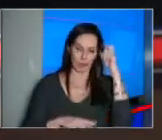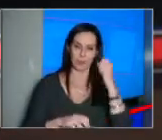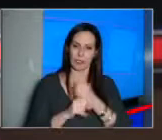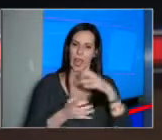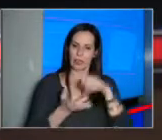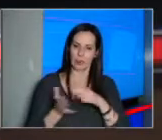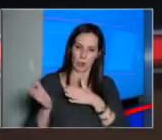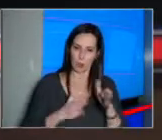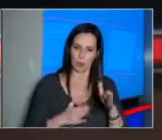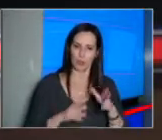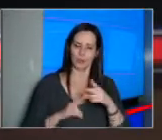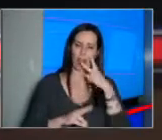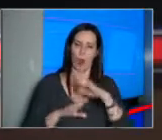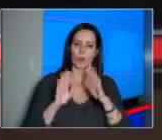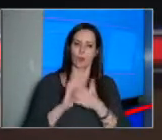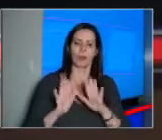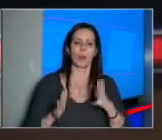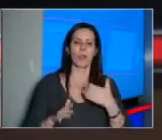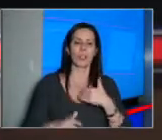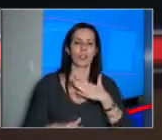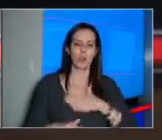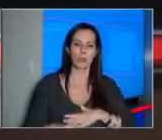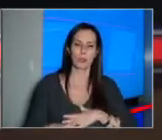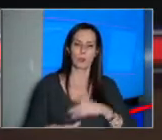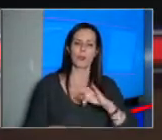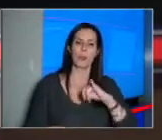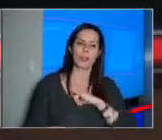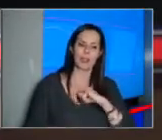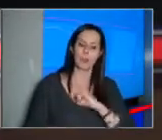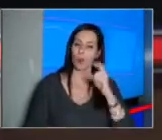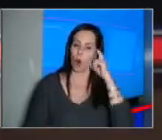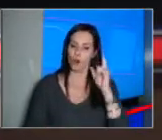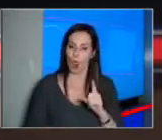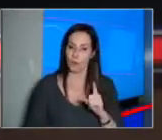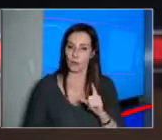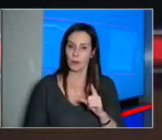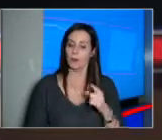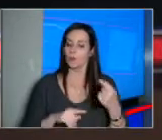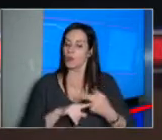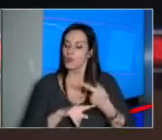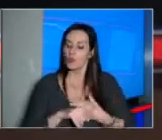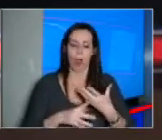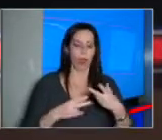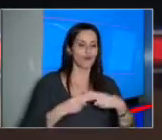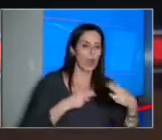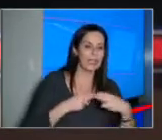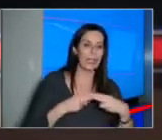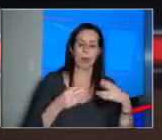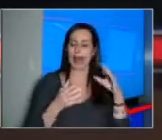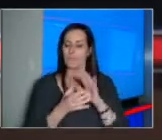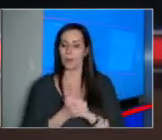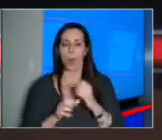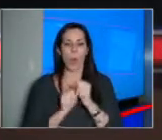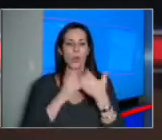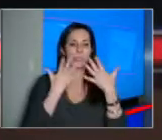אתר מסודר, יהיה אפשר לראות הכל. מה שהייתי רוצה זה מי שמתעניין, מי שחושב שקרובי משפחה, שכנים, חברים, או